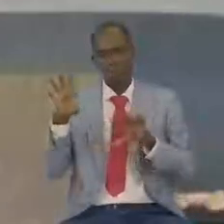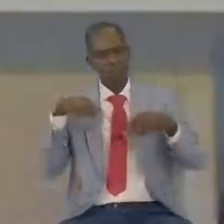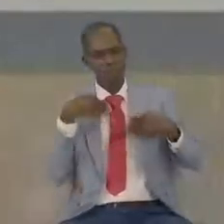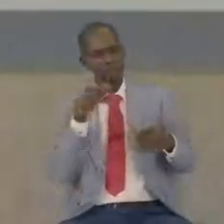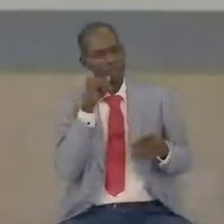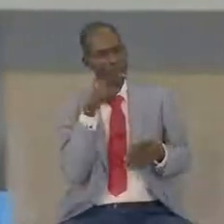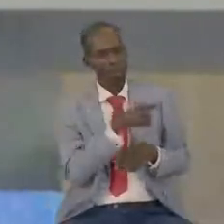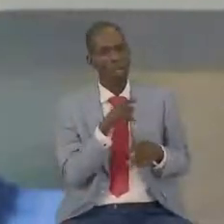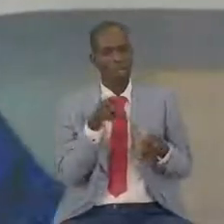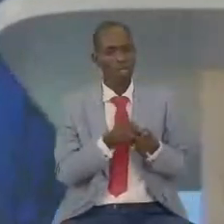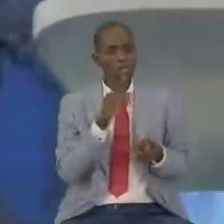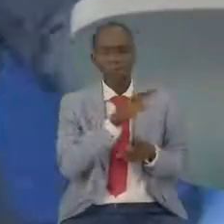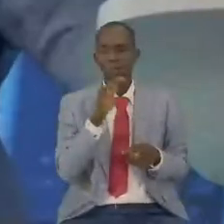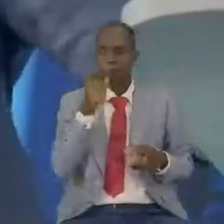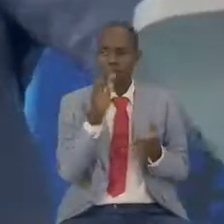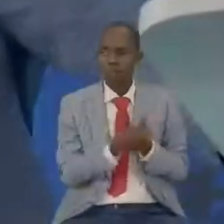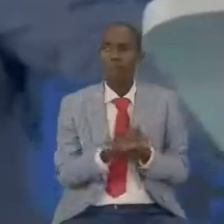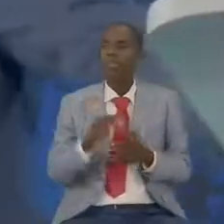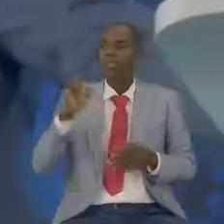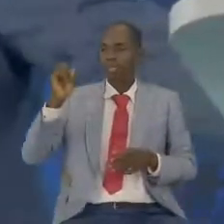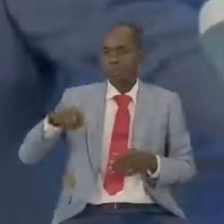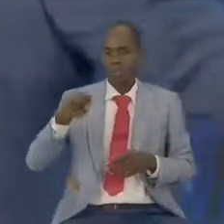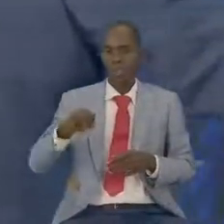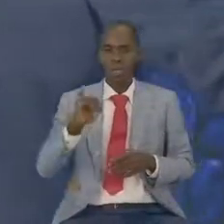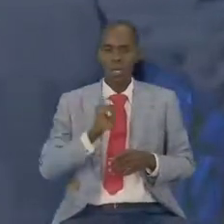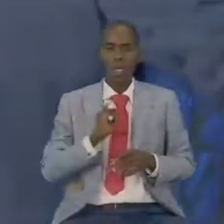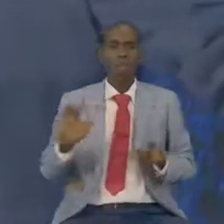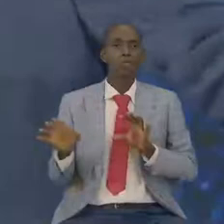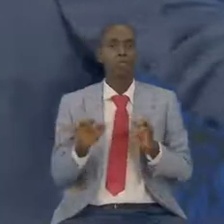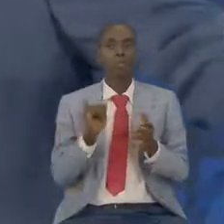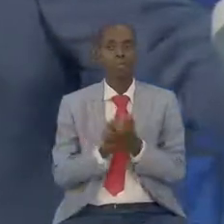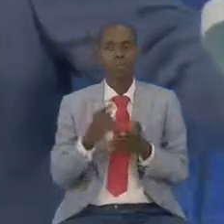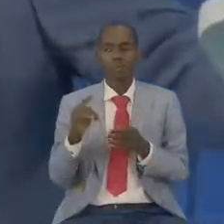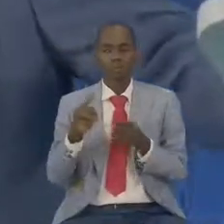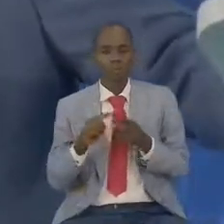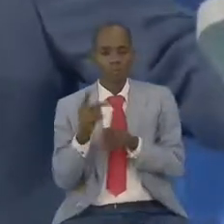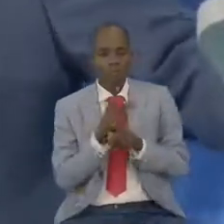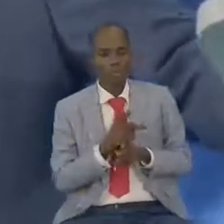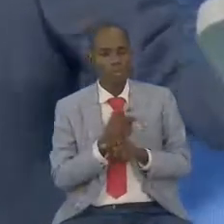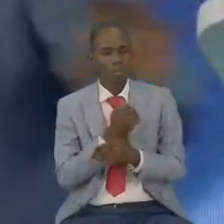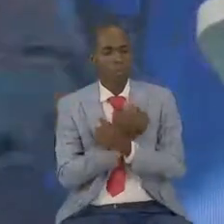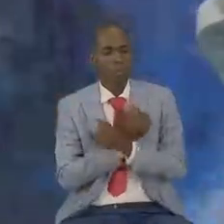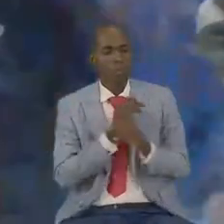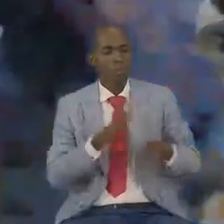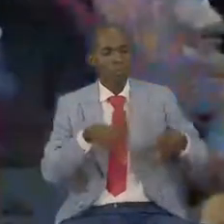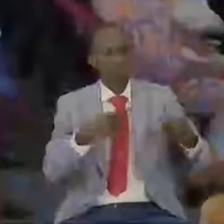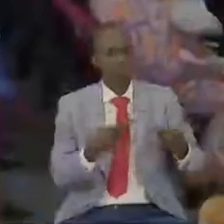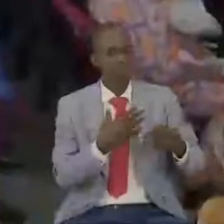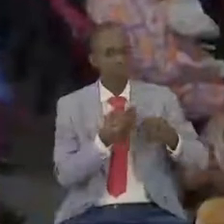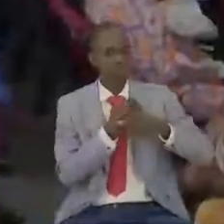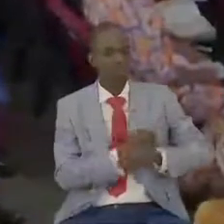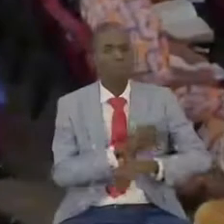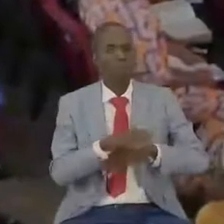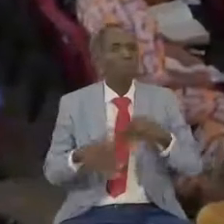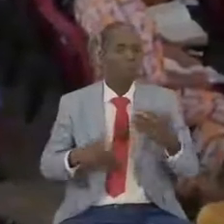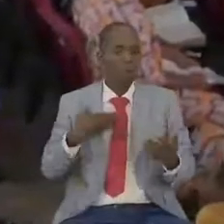veux. Et les conditions là, c'est que tu prends soin d'elle, tu dois aimer, tu dois pouvoir protéger. Tout cela